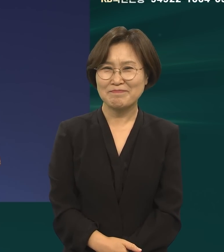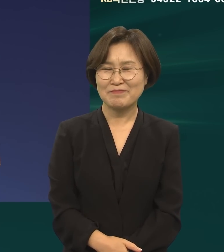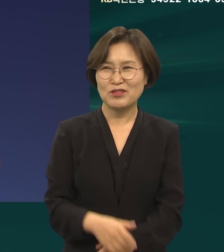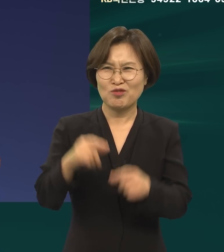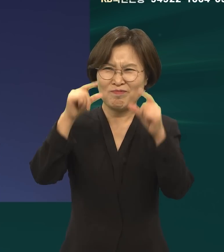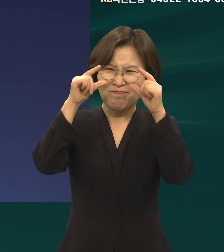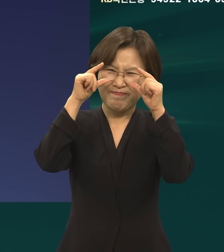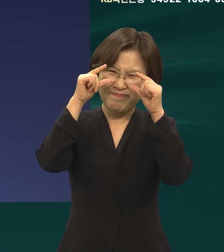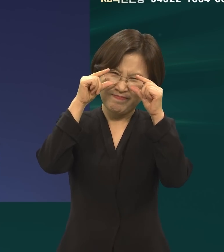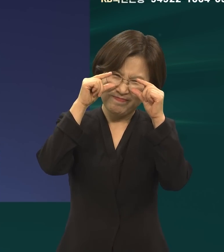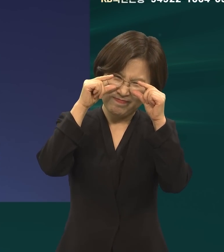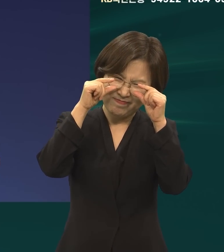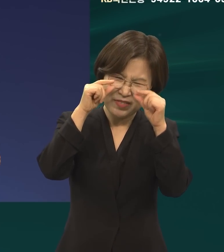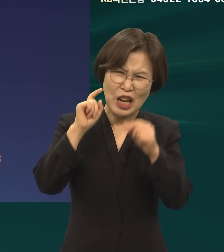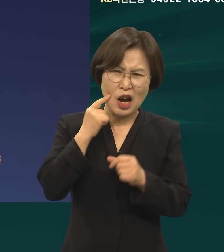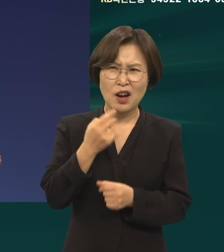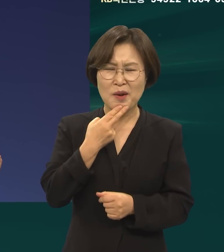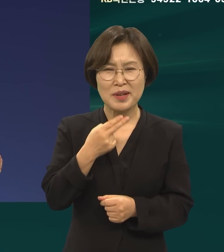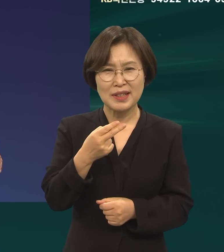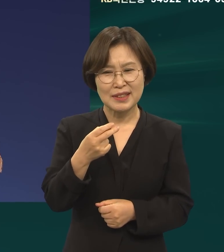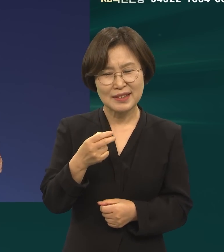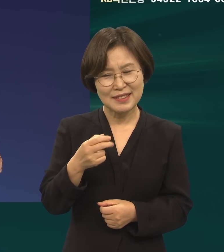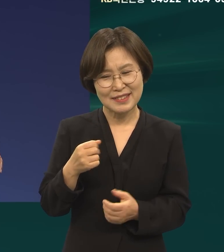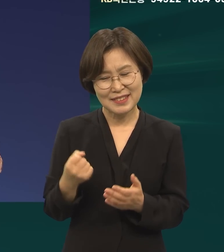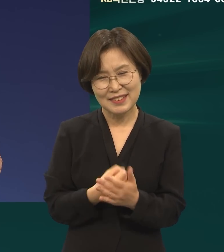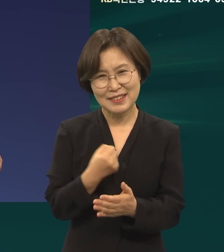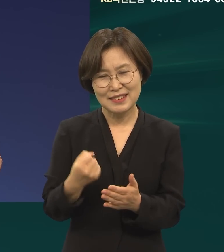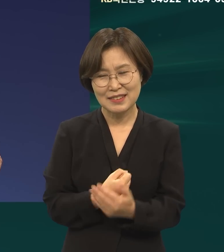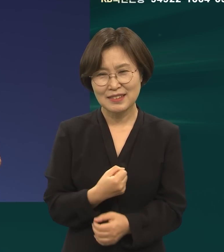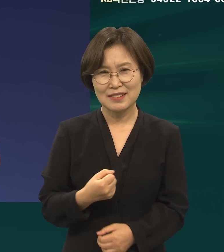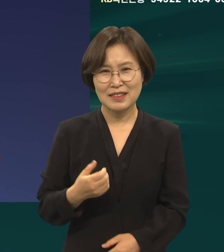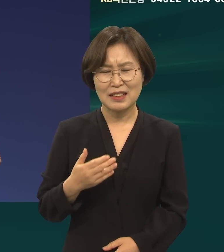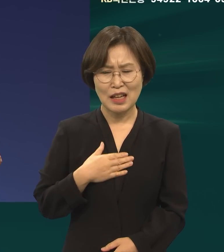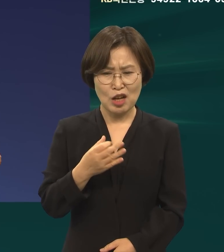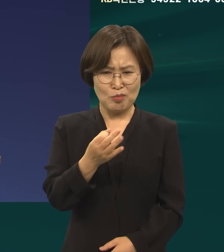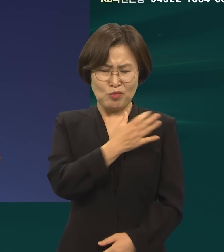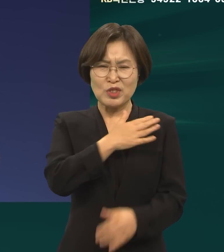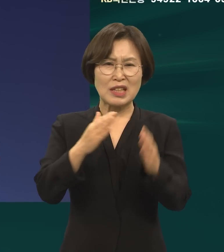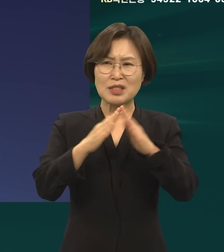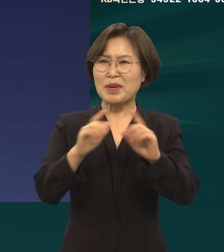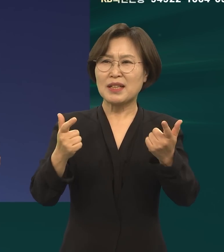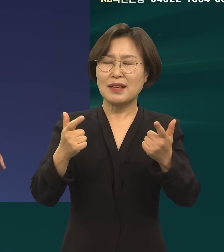눈이 작아서 섭섭하고, 나는 부잣집에 안 태어나서 섭섭하고,